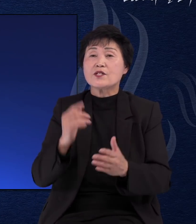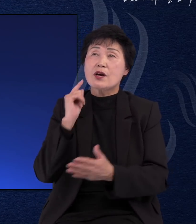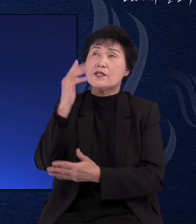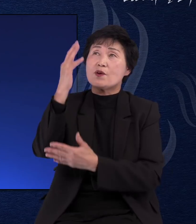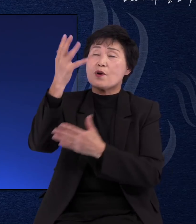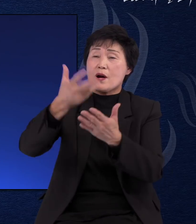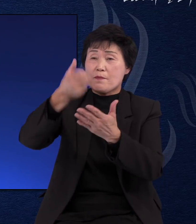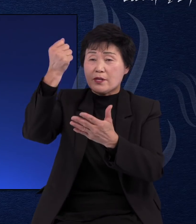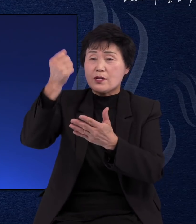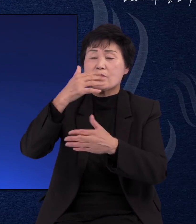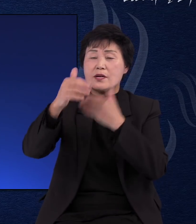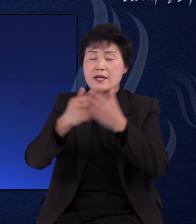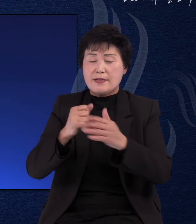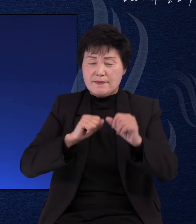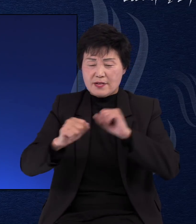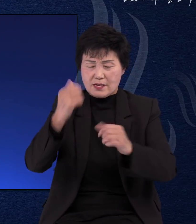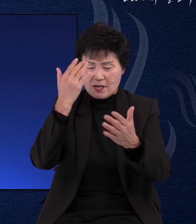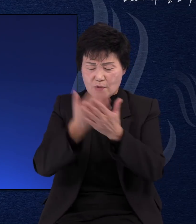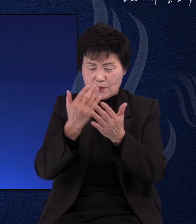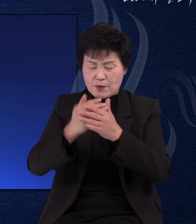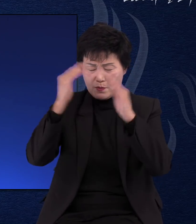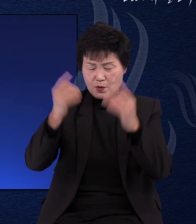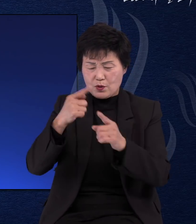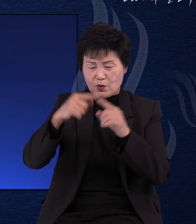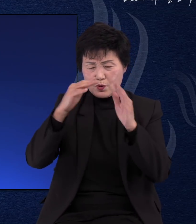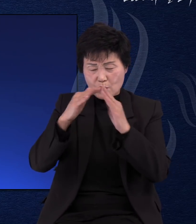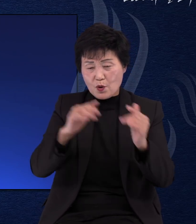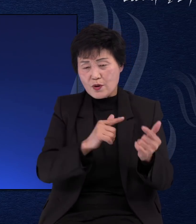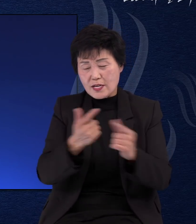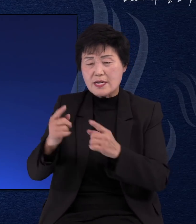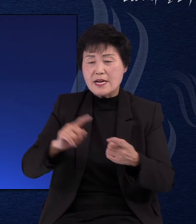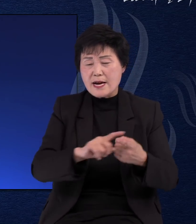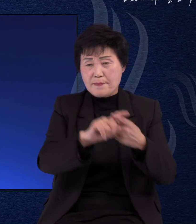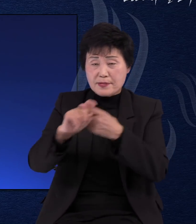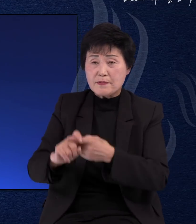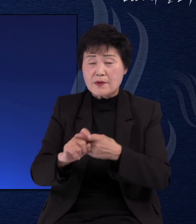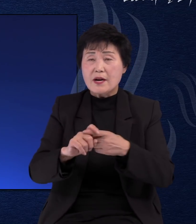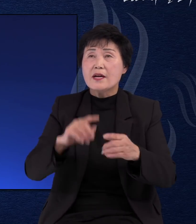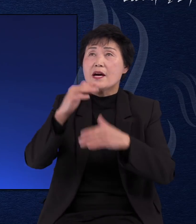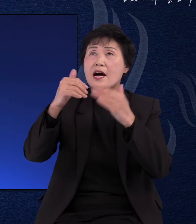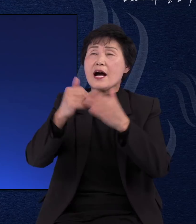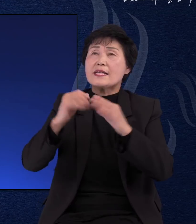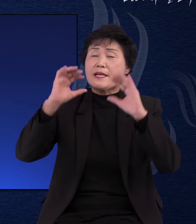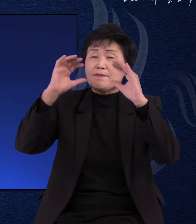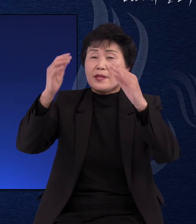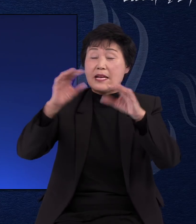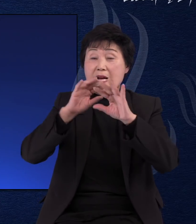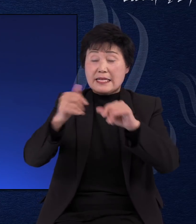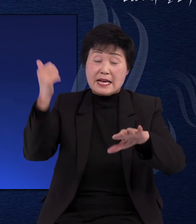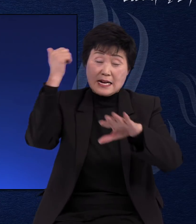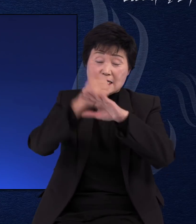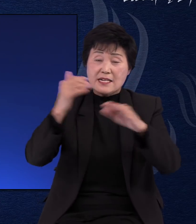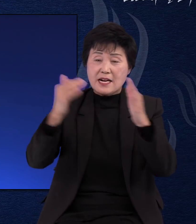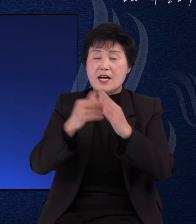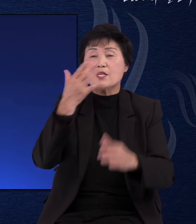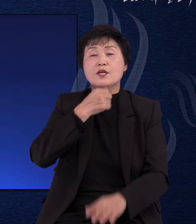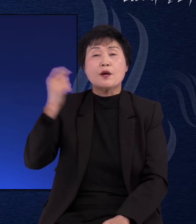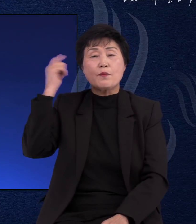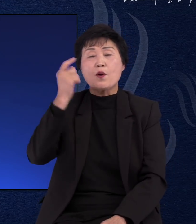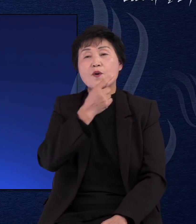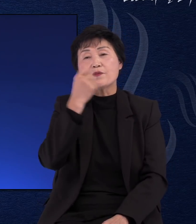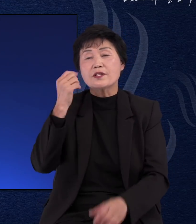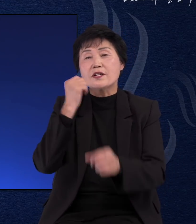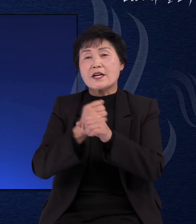하나님이 역사하여 주시옵소서. 모든 교회가 합심하여 하나님의 나라 땅끝까지 이르러 복음 증거하게 하여 주옵소서.